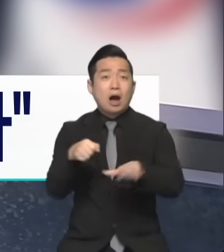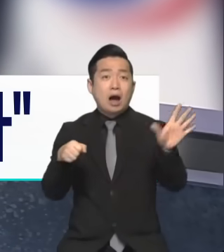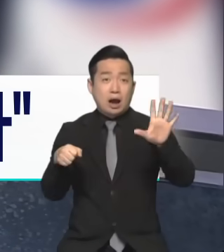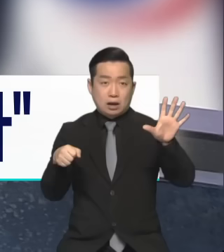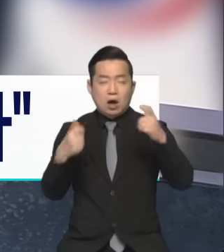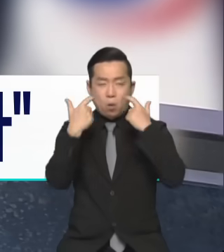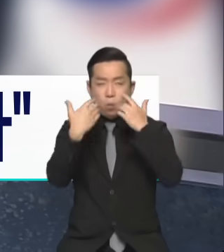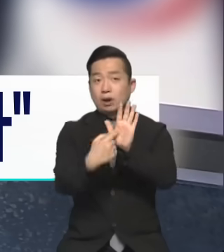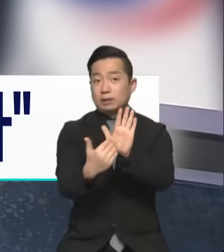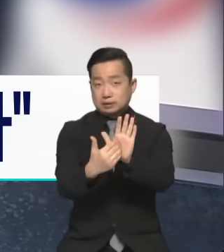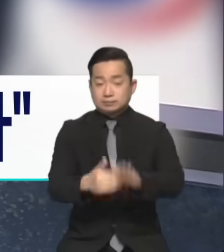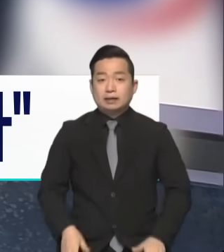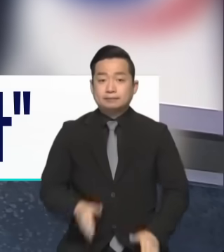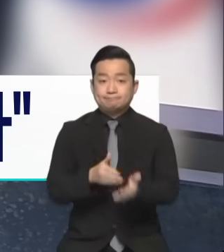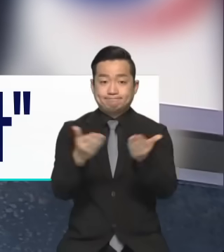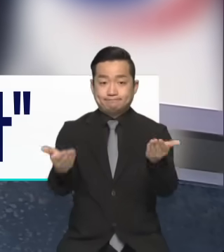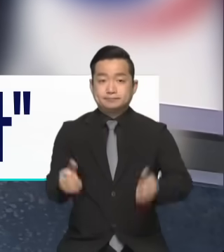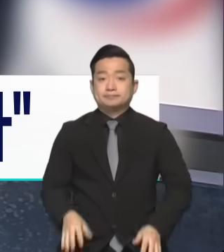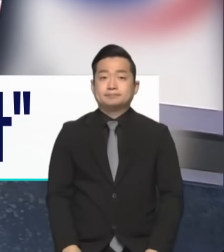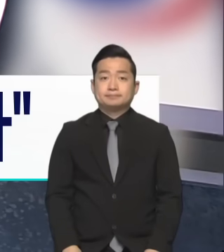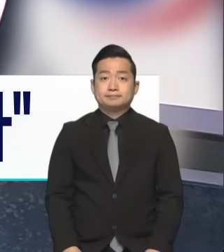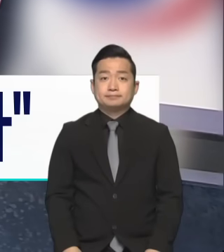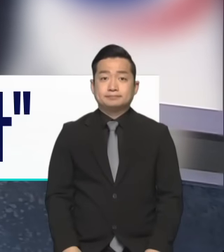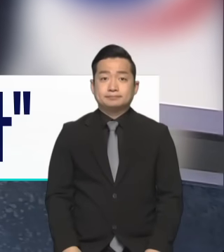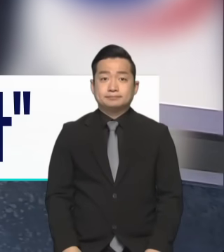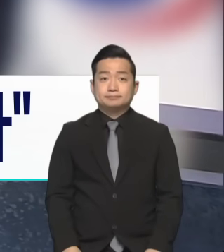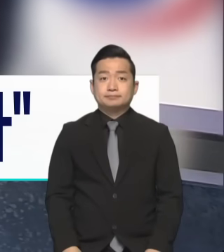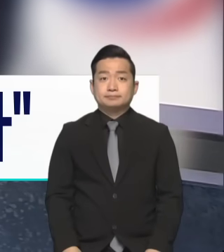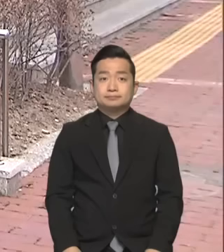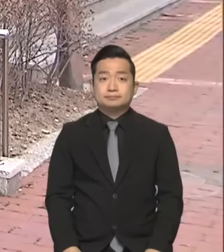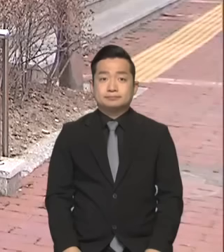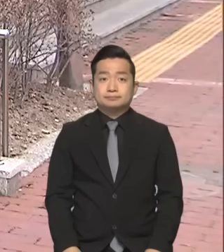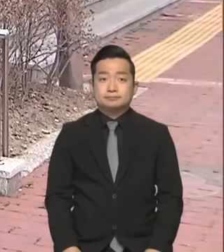않겠다고 선을 그었습니다. 이어서 이현정 기자입니다.